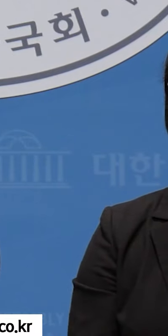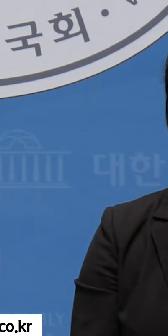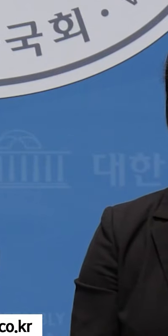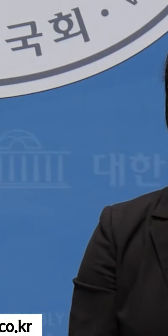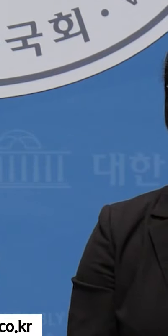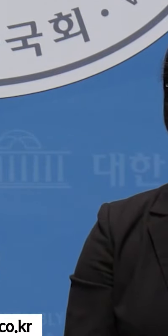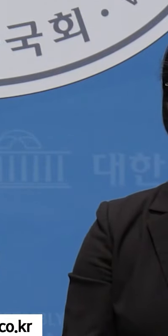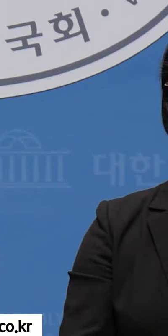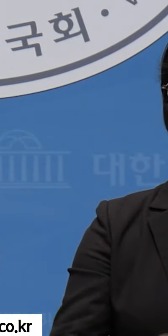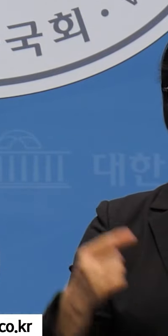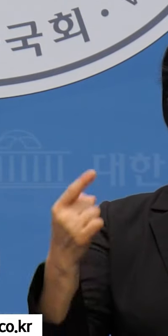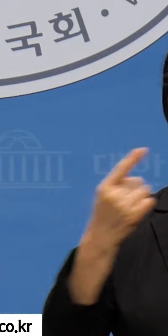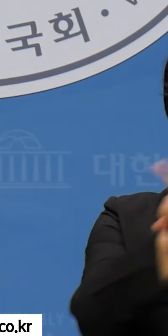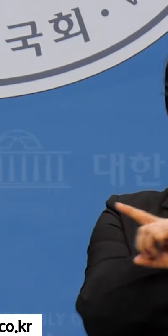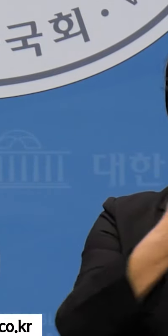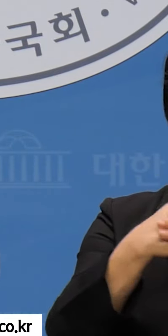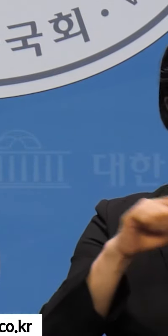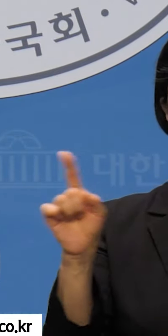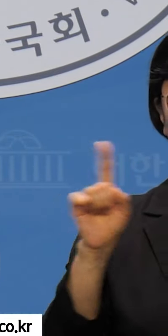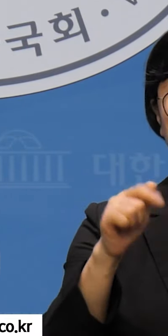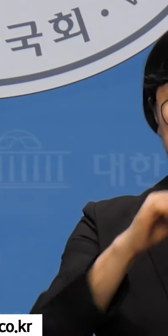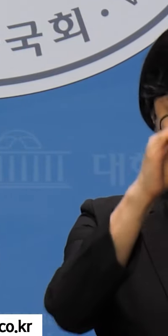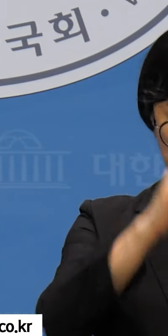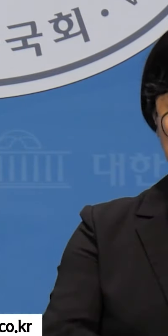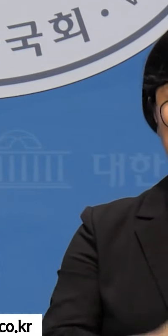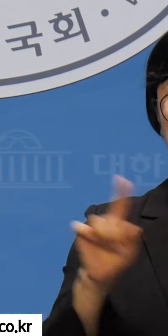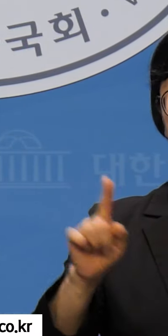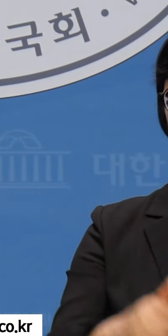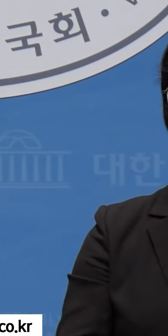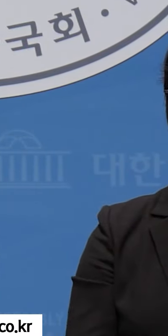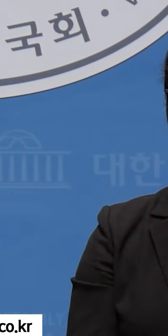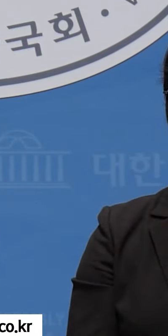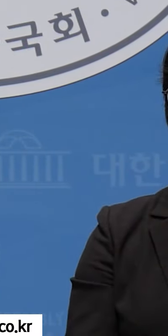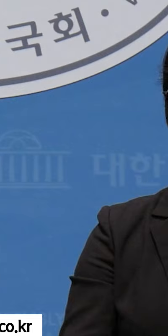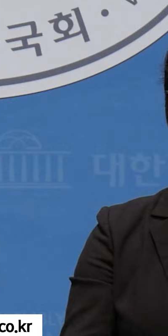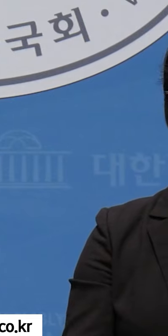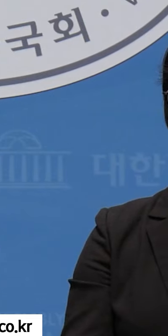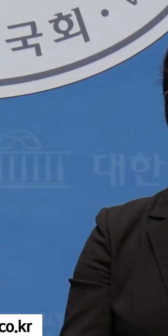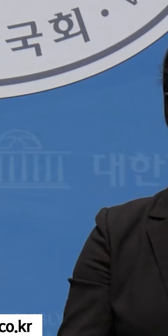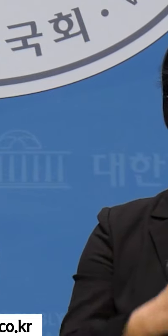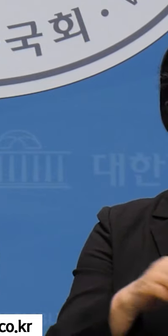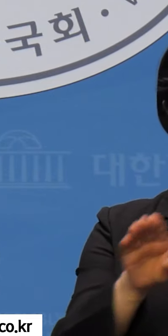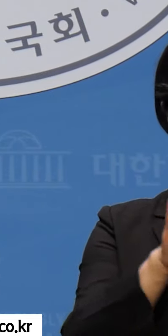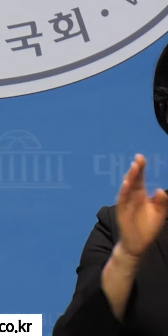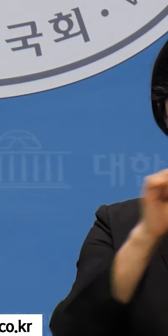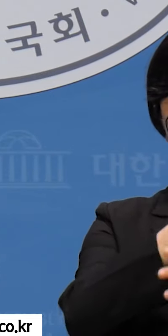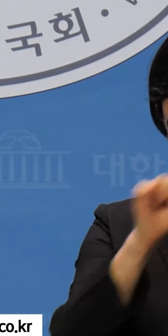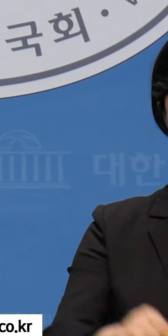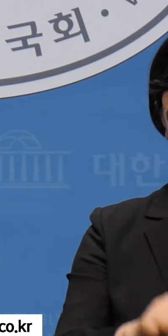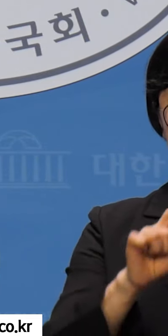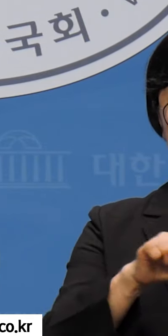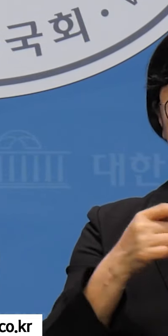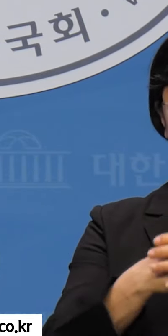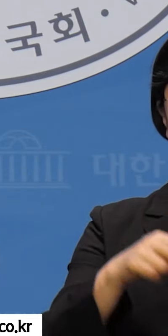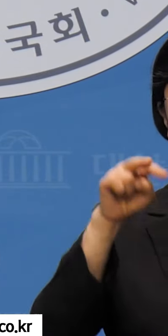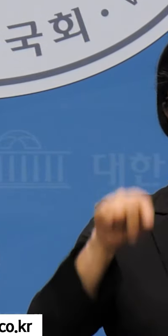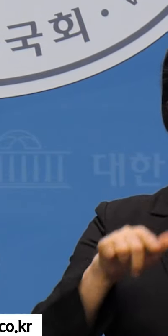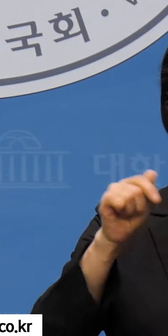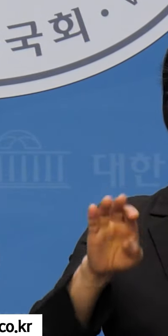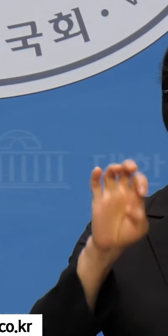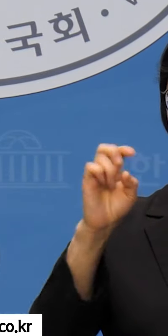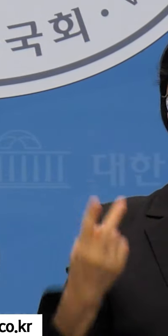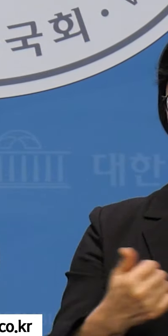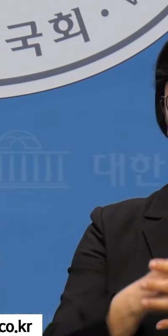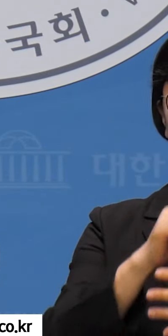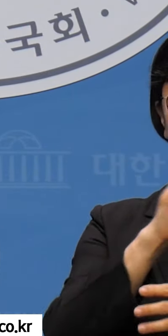그 개선안의 요지는 아래와 같다. 1. 개표 절차에 수검표 절차 추가.